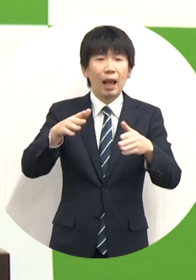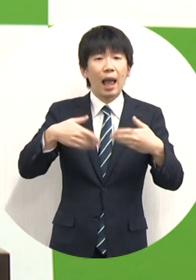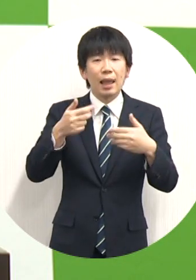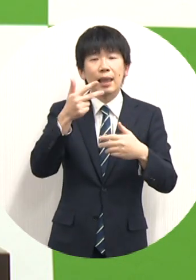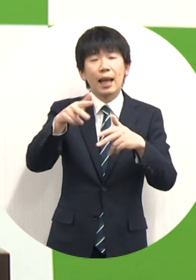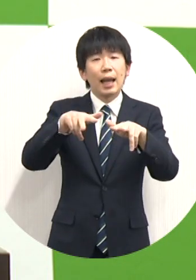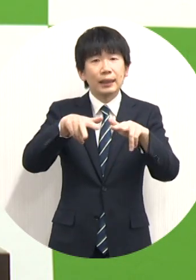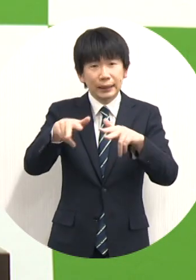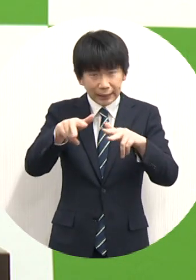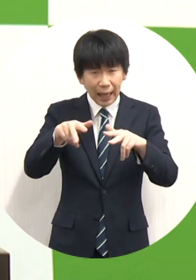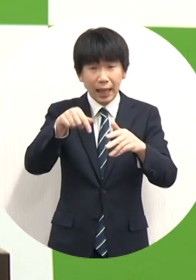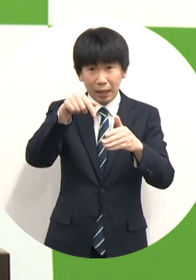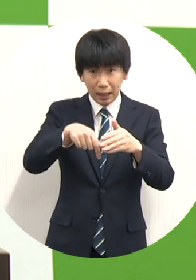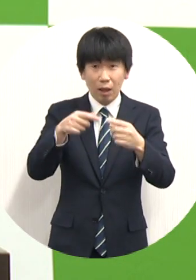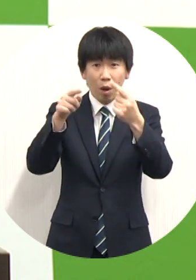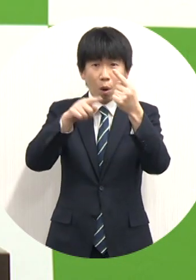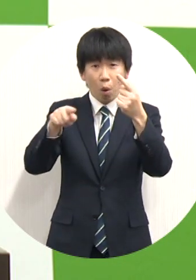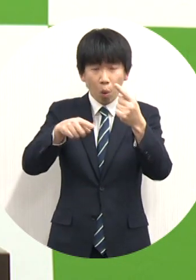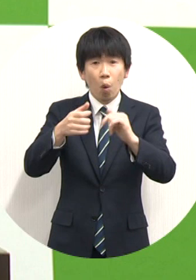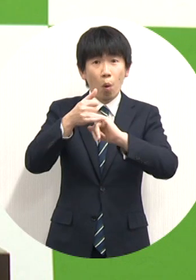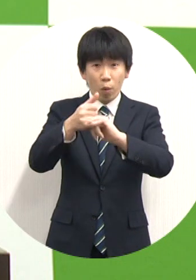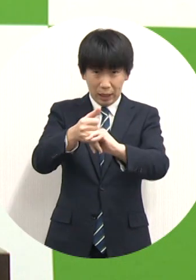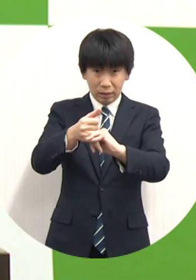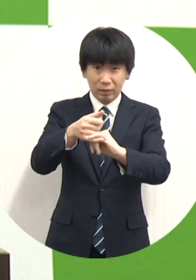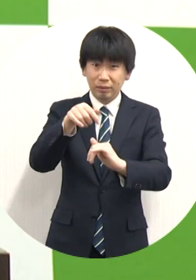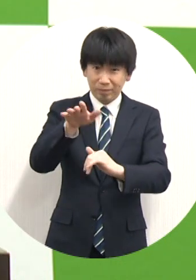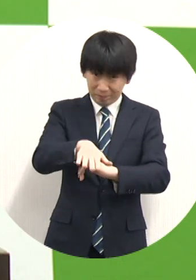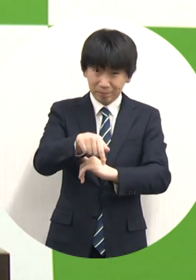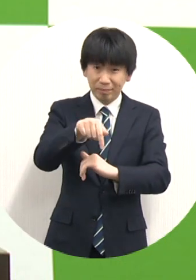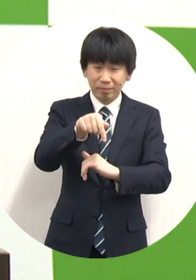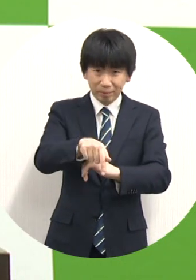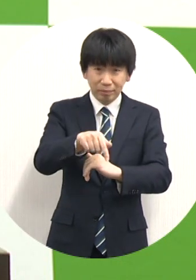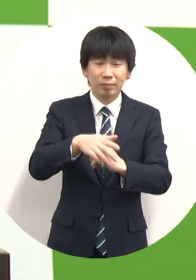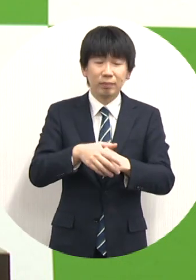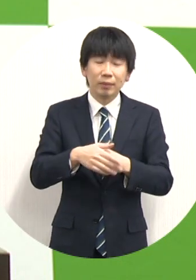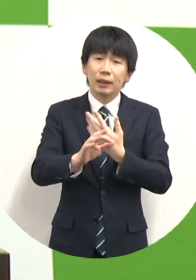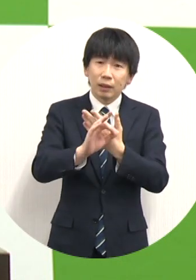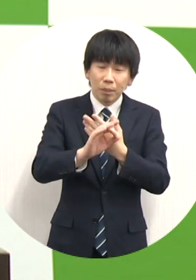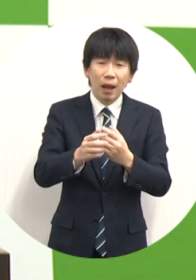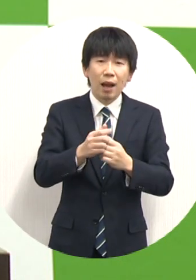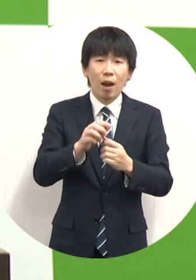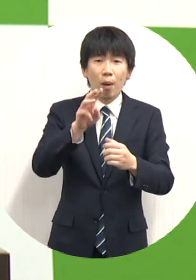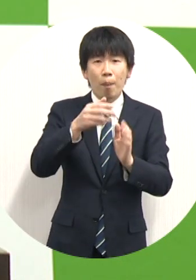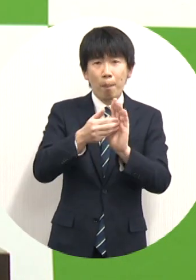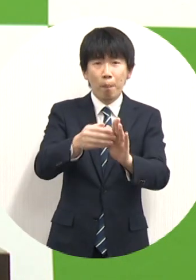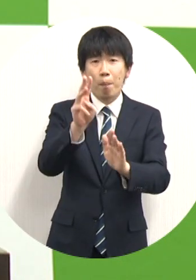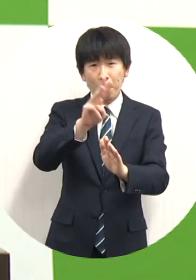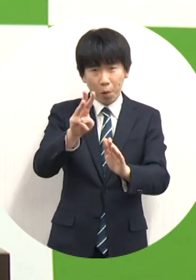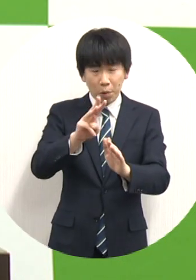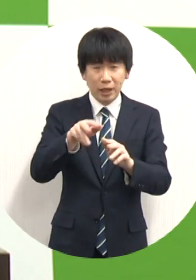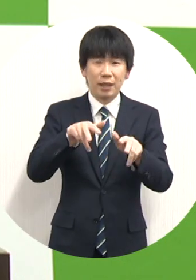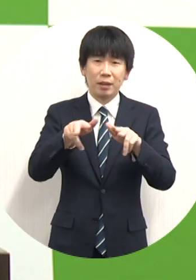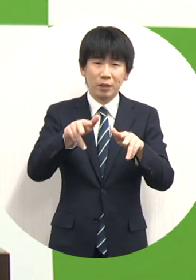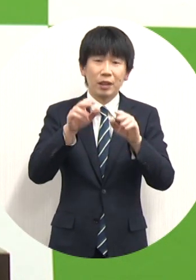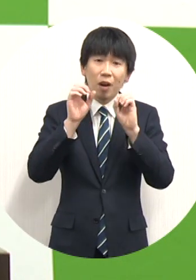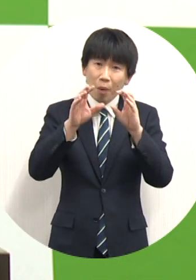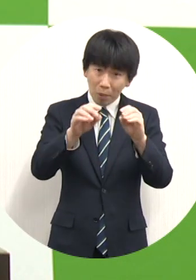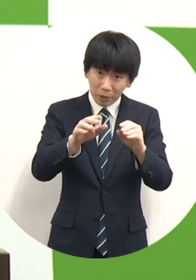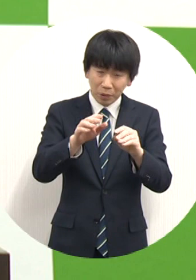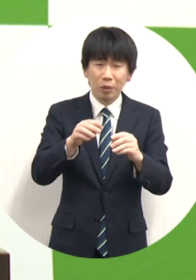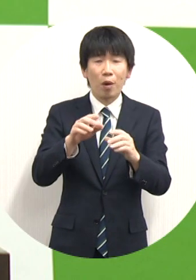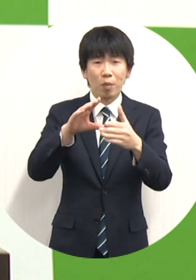マニフェストについても防災行政無線のデジタル化や中学校体育館へのエアコン